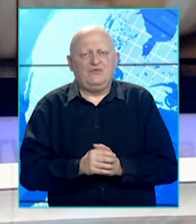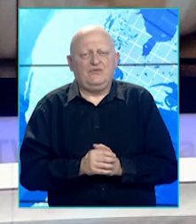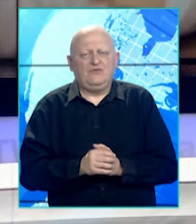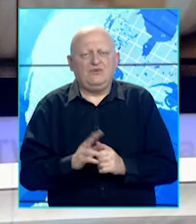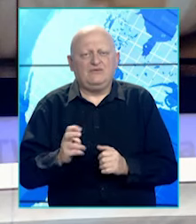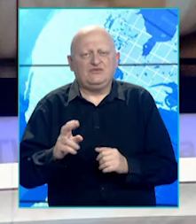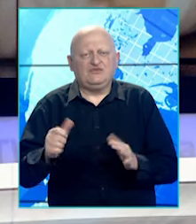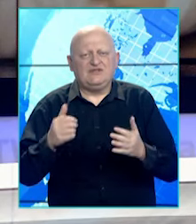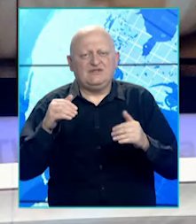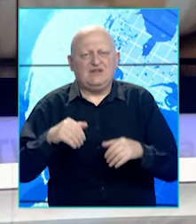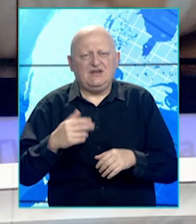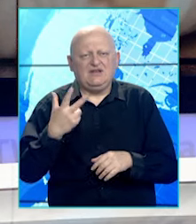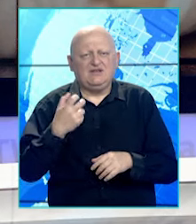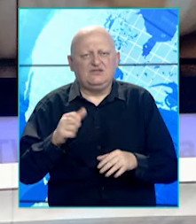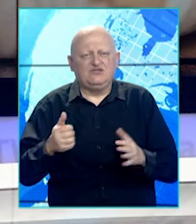Od